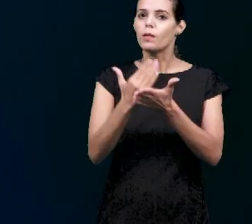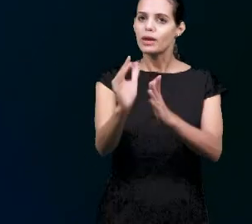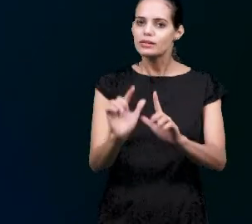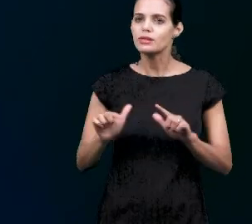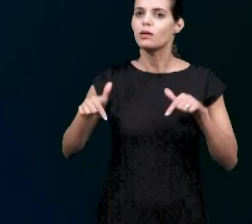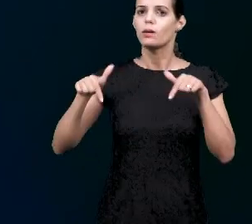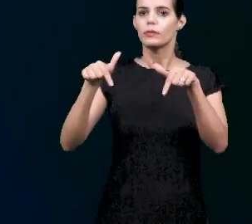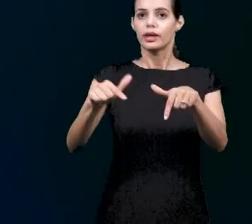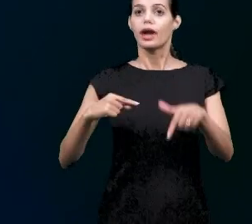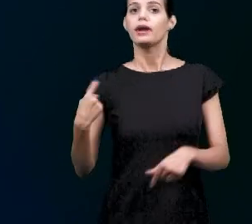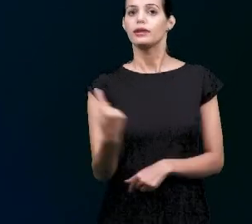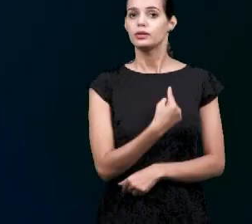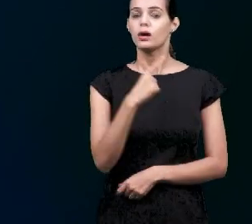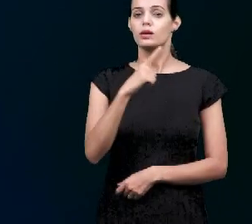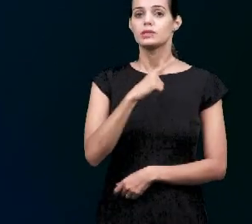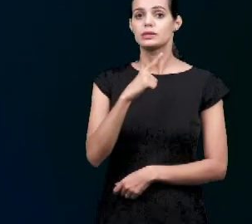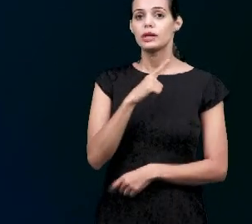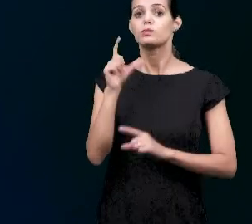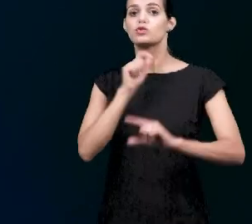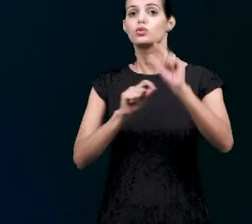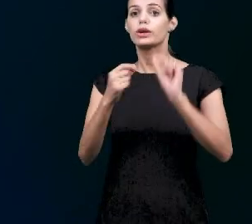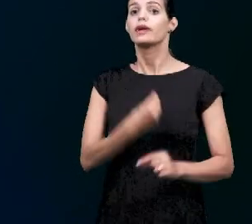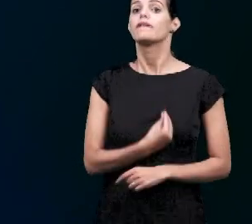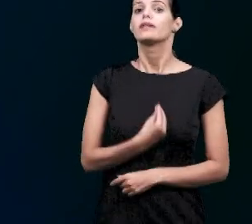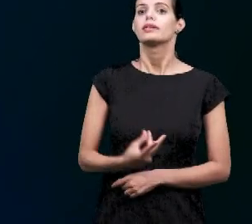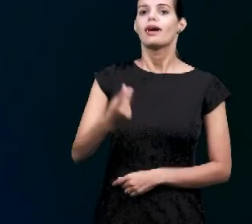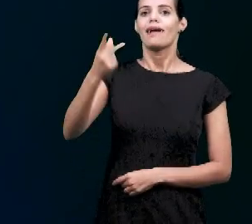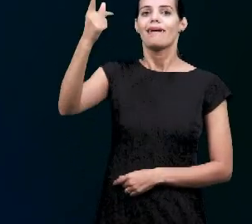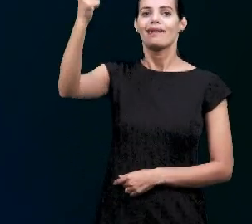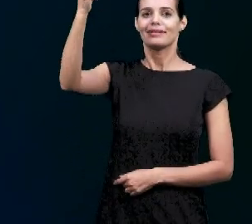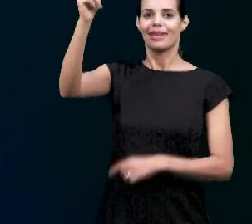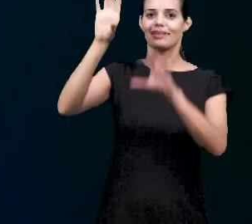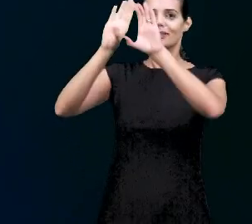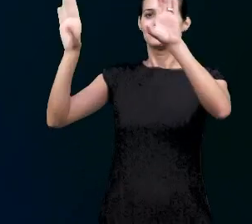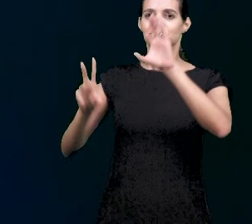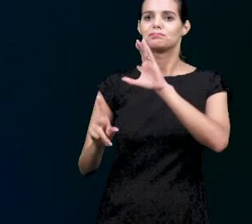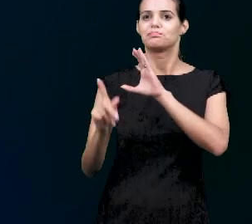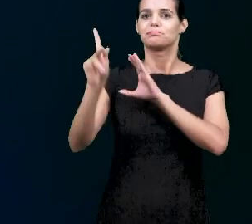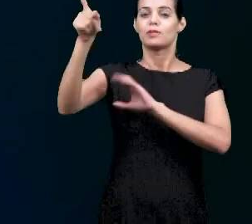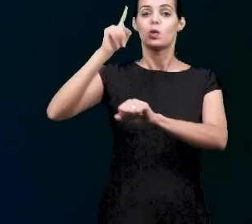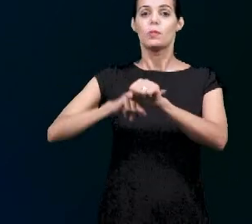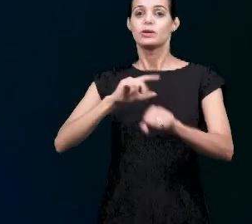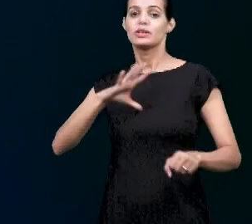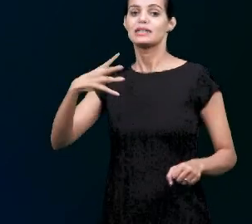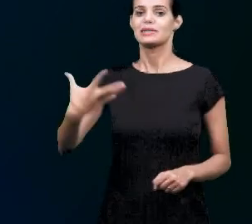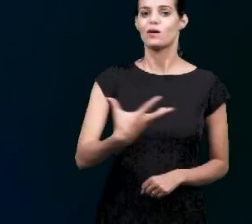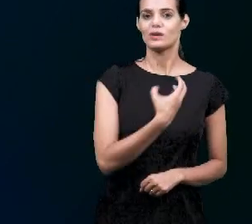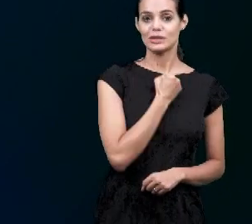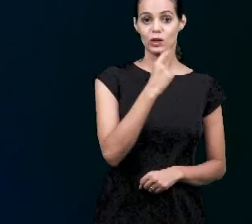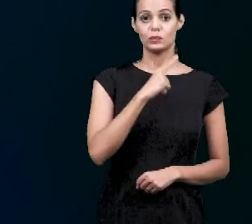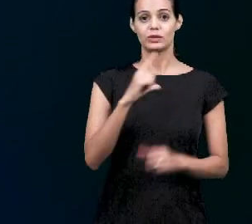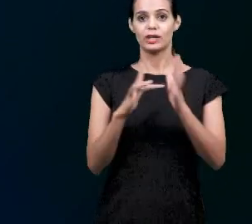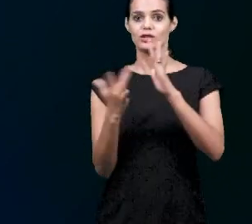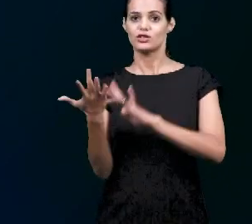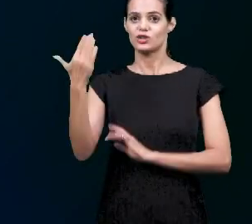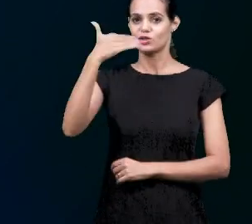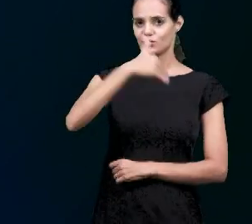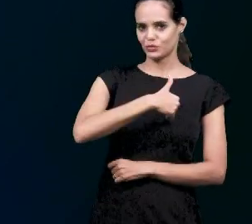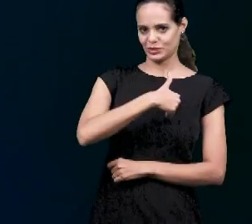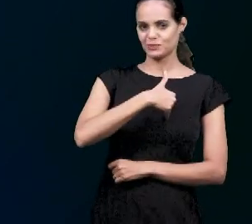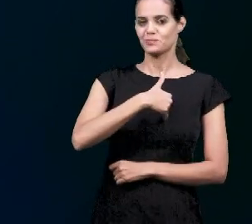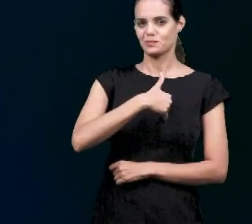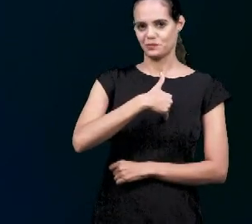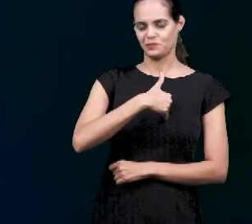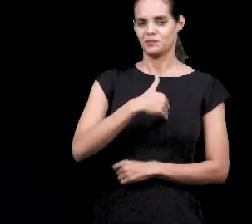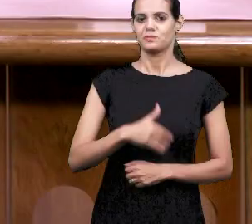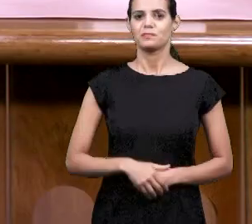celui qui boit de cette eau aura la soif, mais celui qui boit de l'eau que je lui donne jamais aura soif, parce que l'eau que je lui